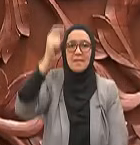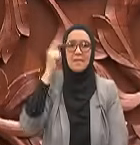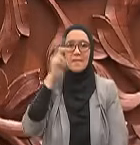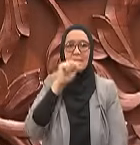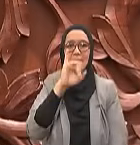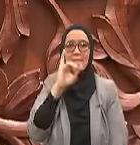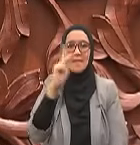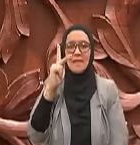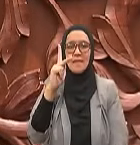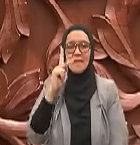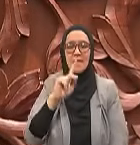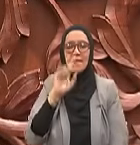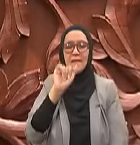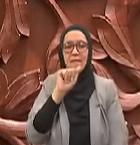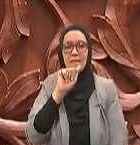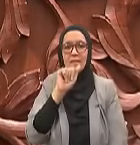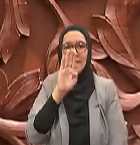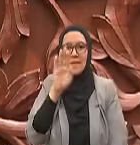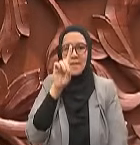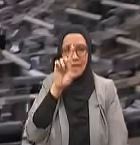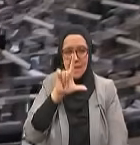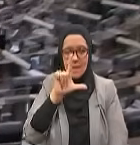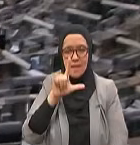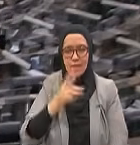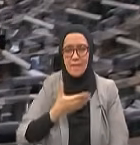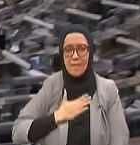nikmat kartu segan